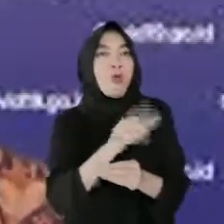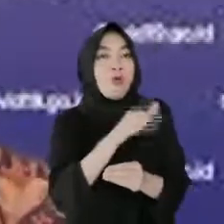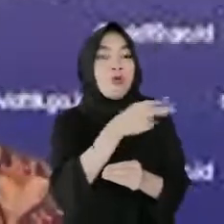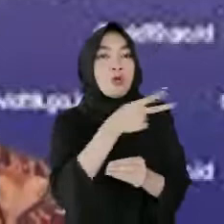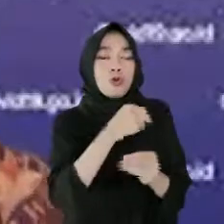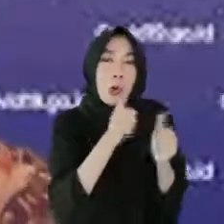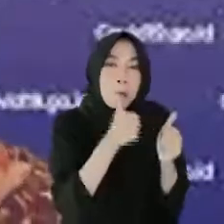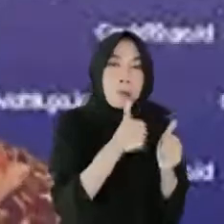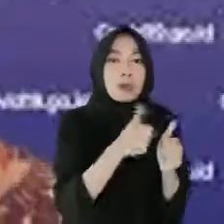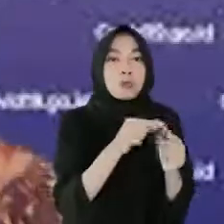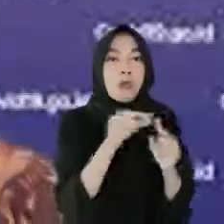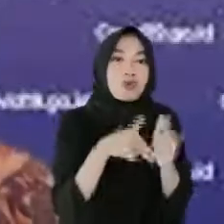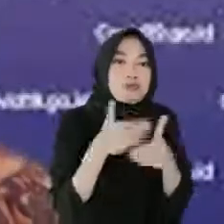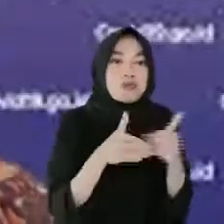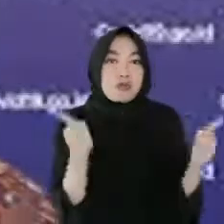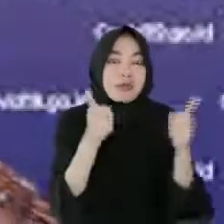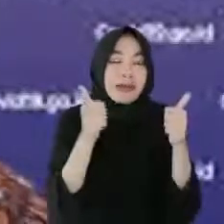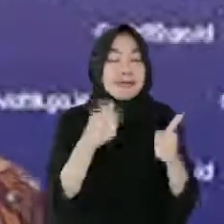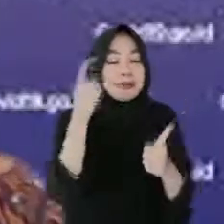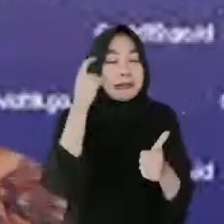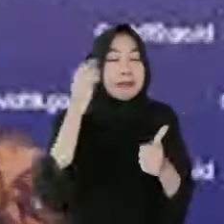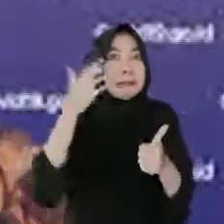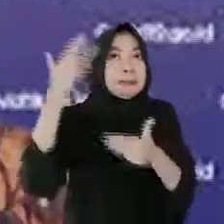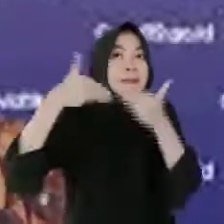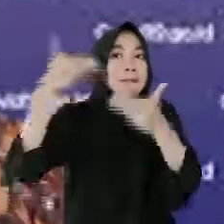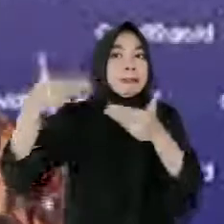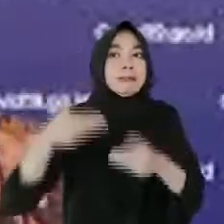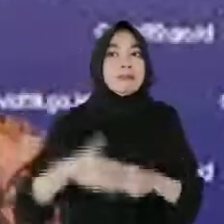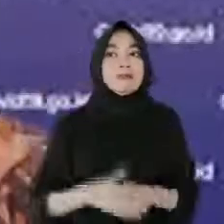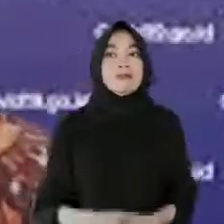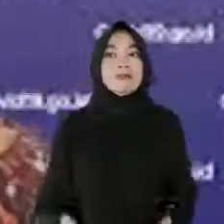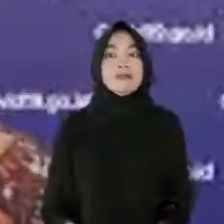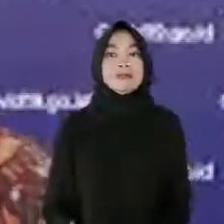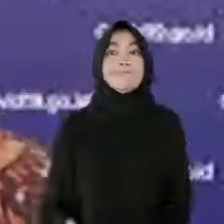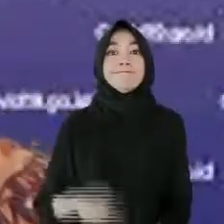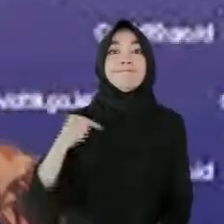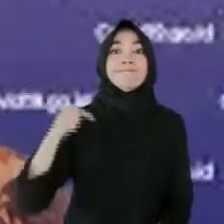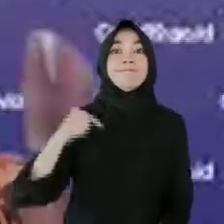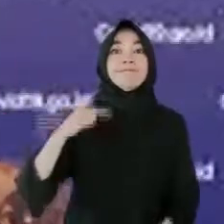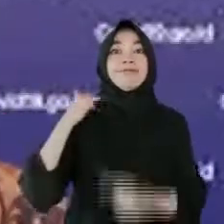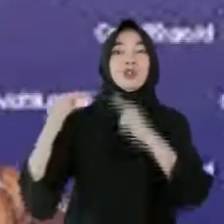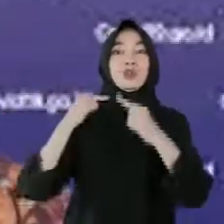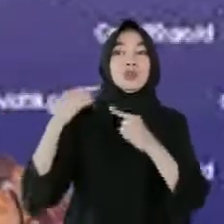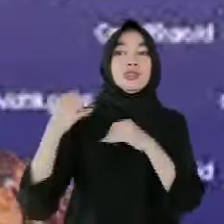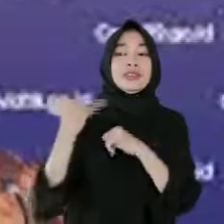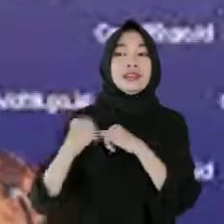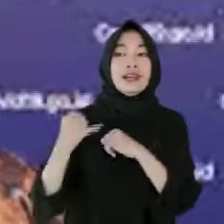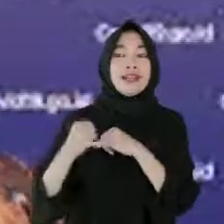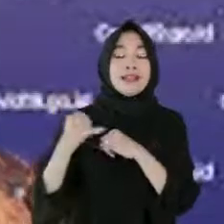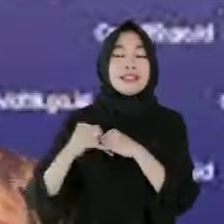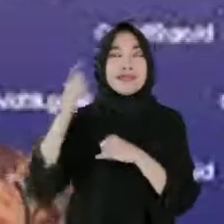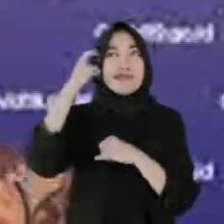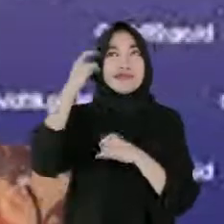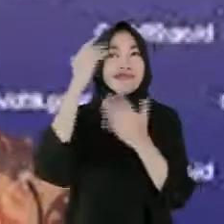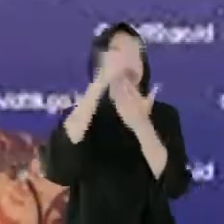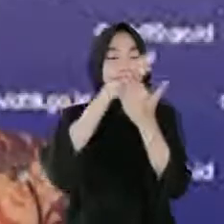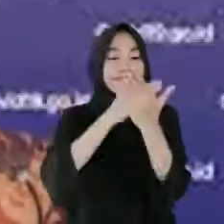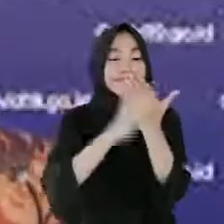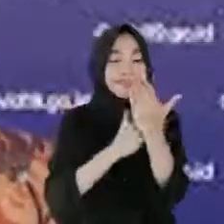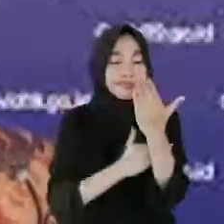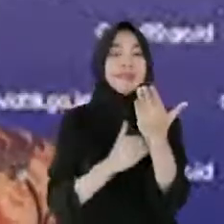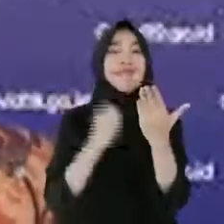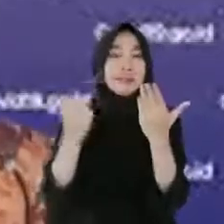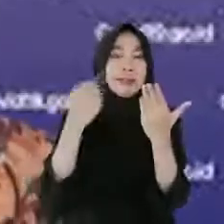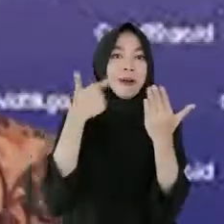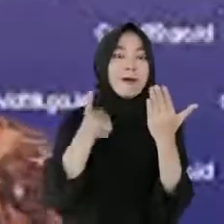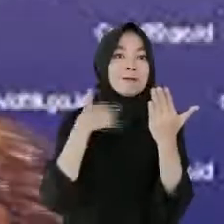akan datang Sony ini adalah putaran terakhir dari bincang-bincang kita karena sudah cukup jelas apa yang